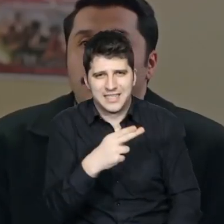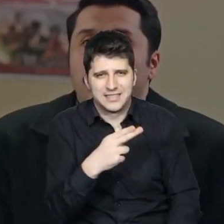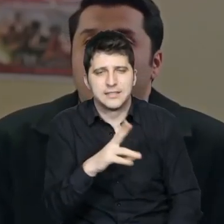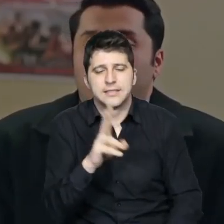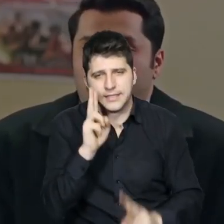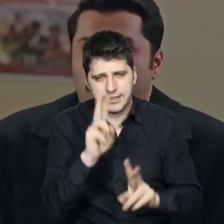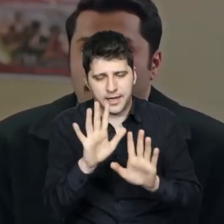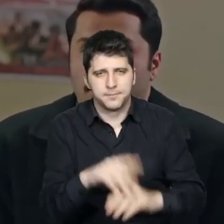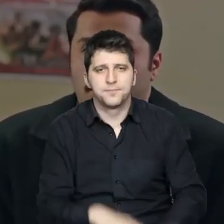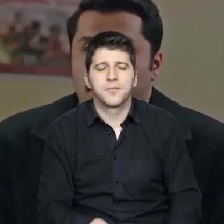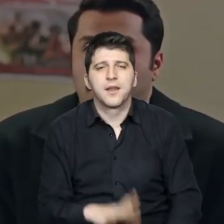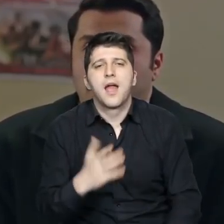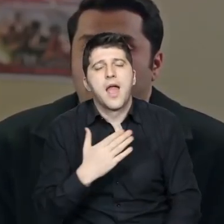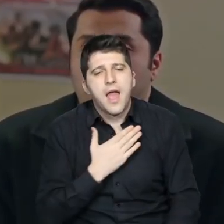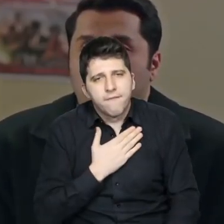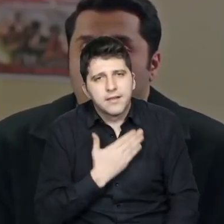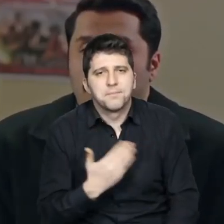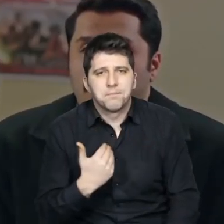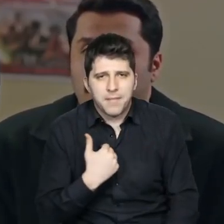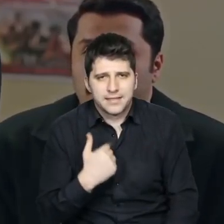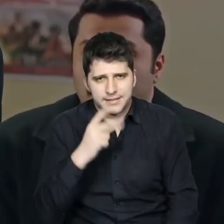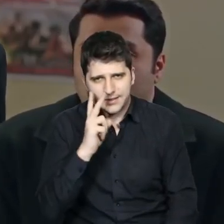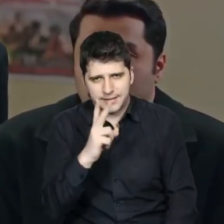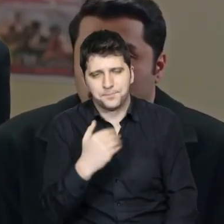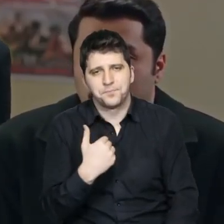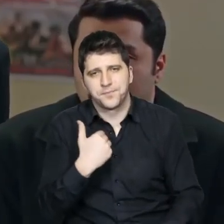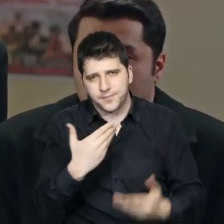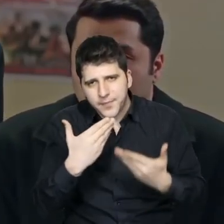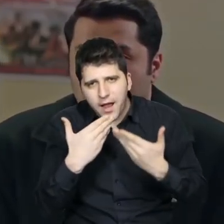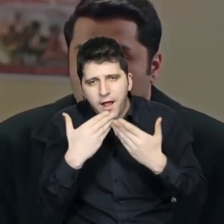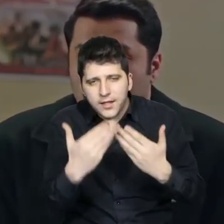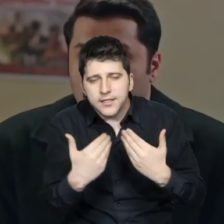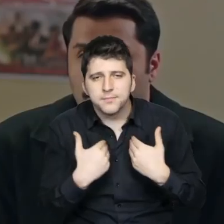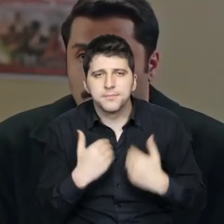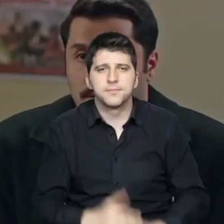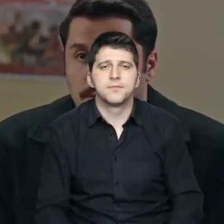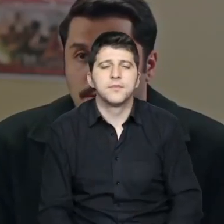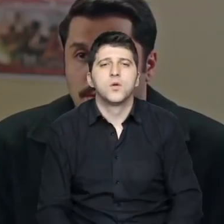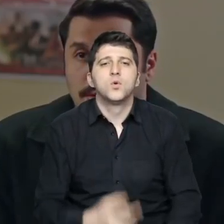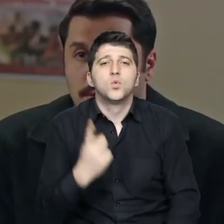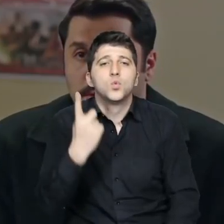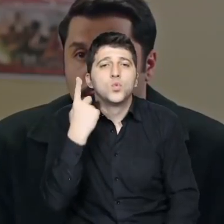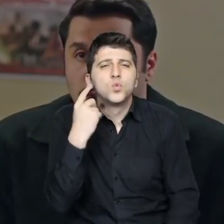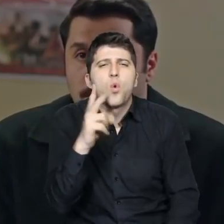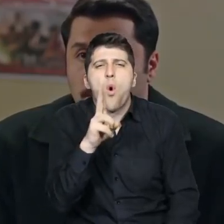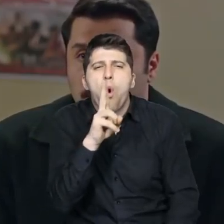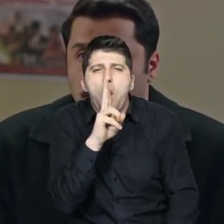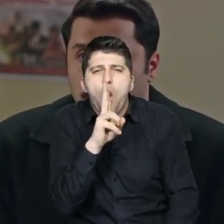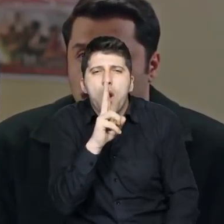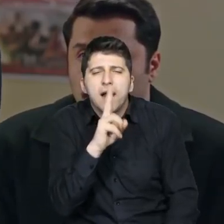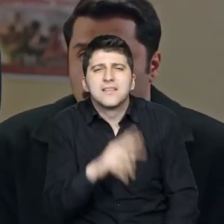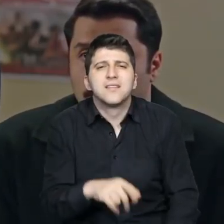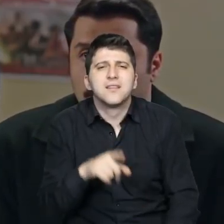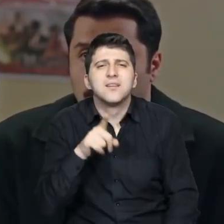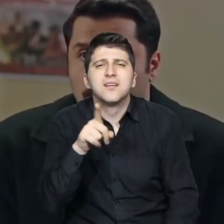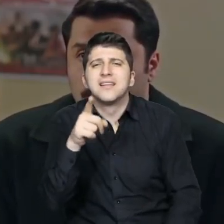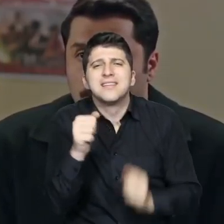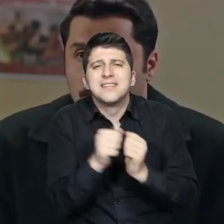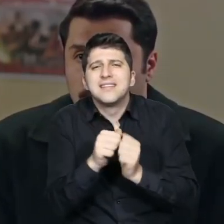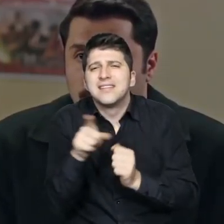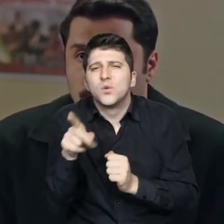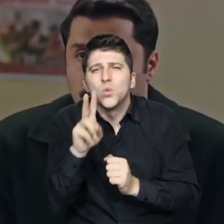izle. Efendim, ben size şöyle farz edeyim. Dün öğlen saatlerinde bu yanımda